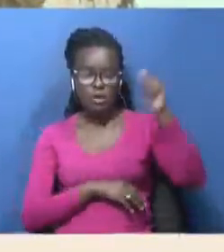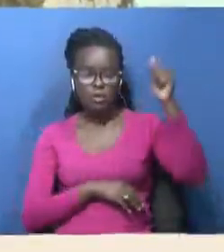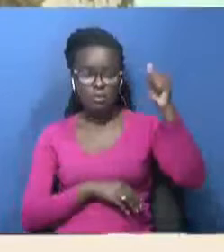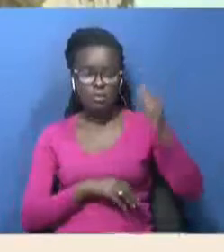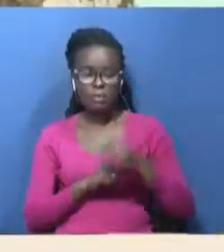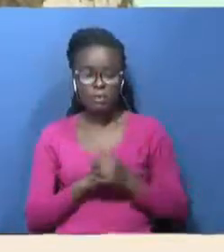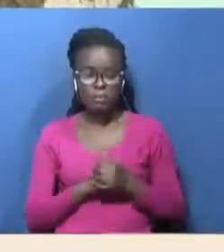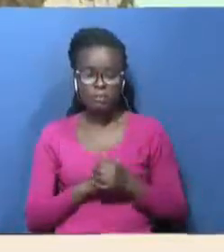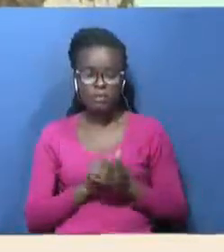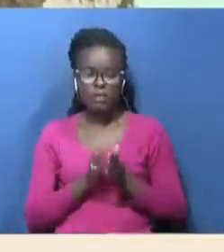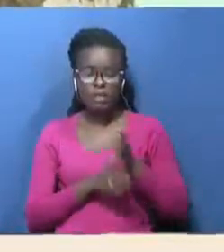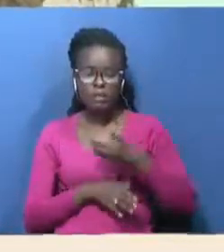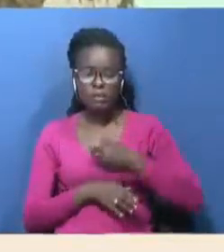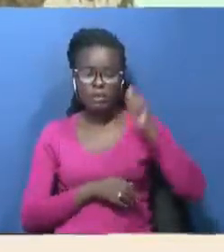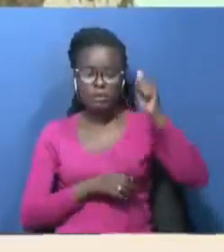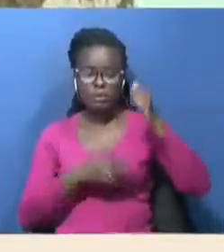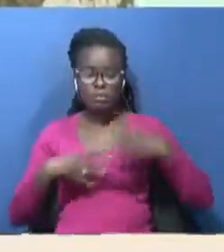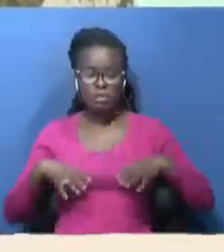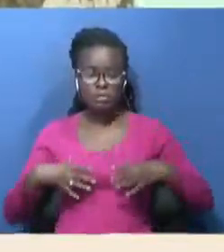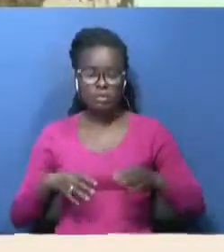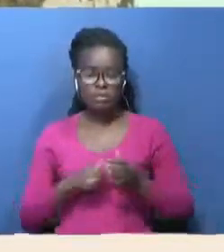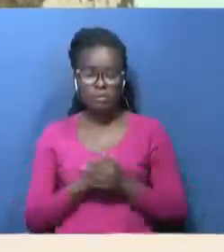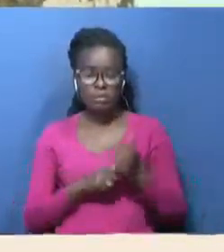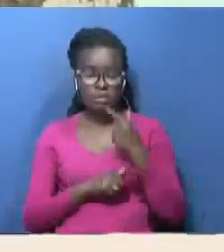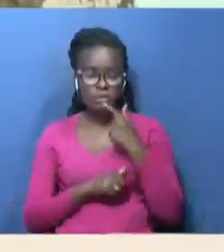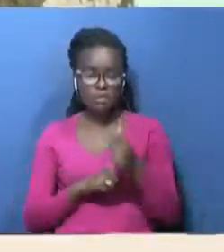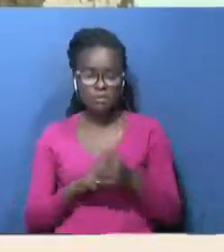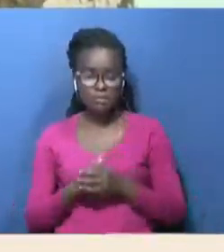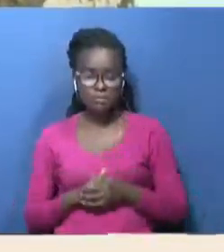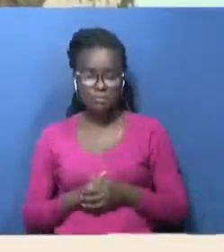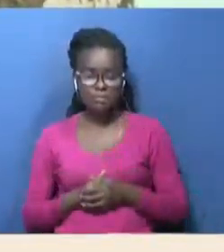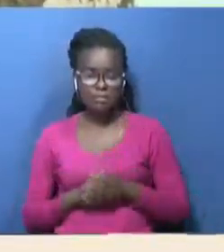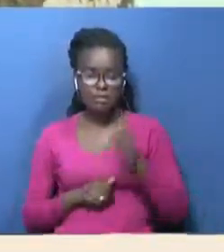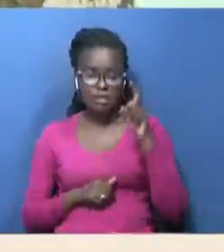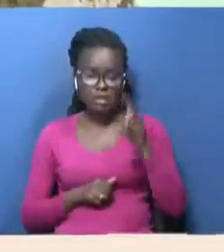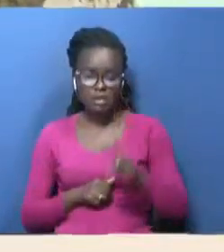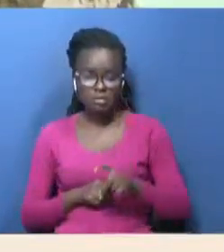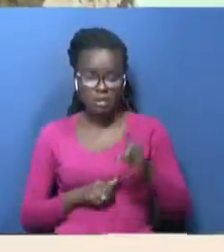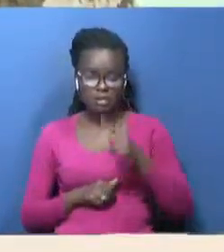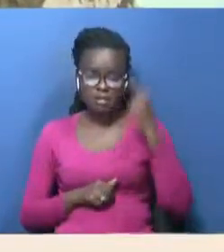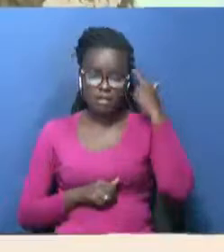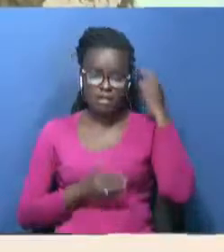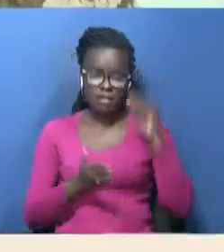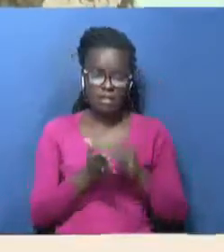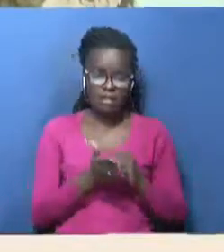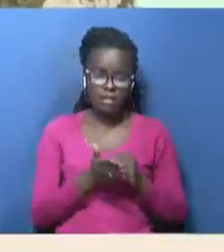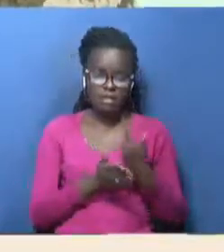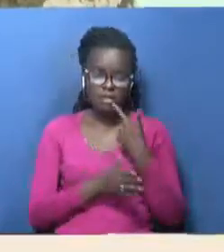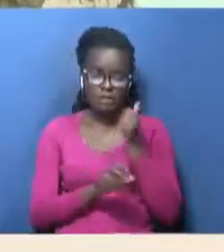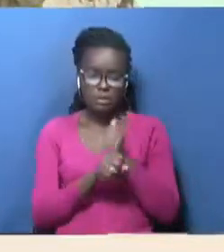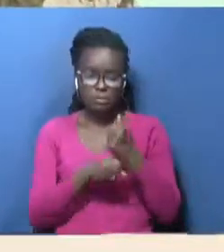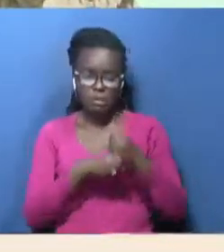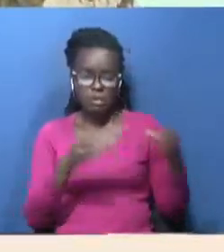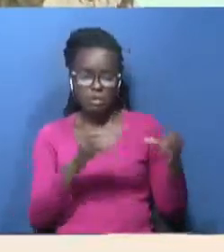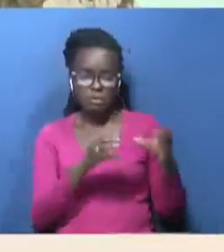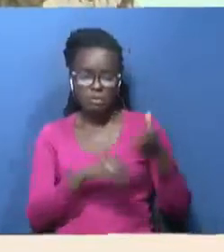na ene kĩama nĩ wananchi. Koguo rĩ, no mũhaka tũcoke drawing board nĩgetha tũthondeke kĩama